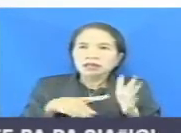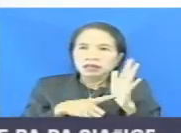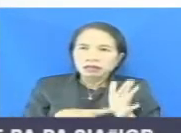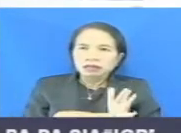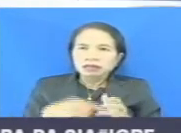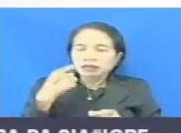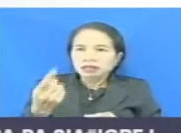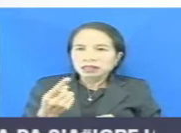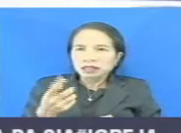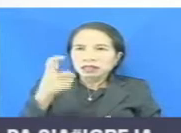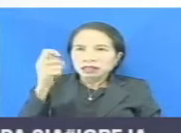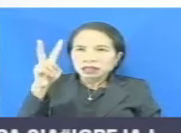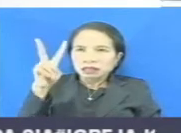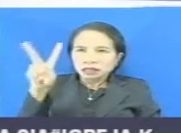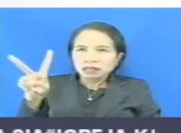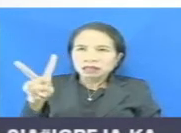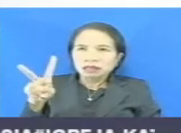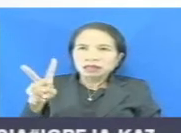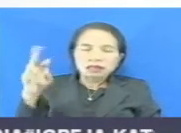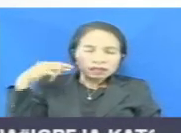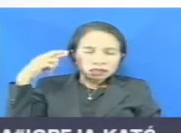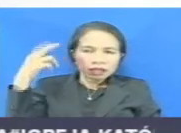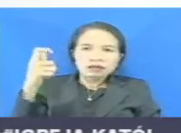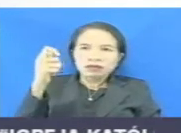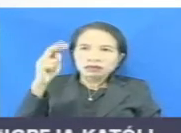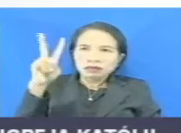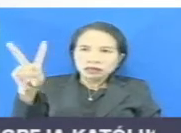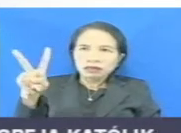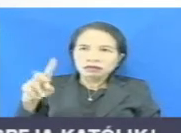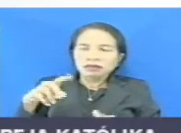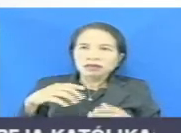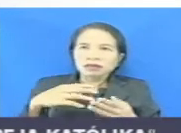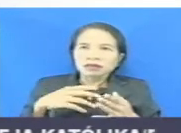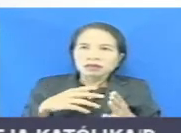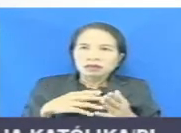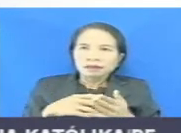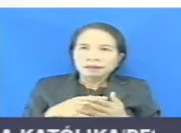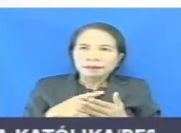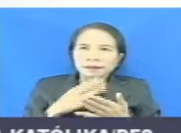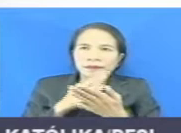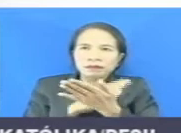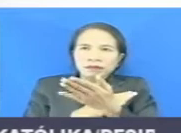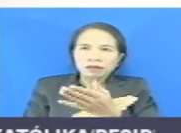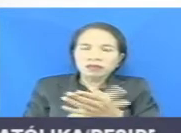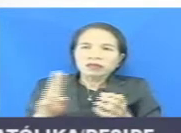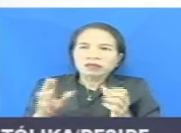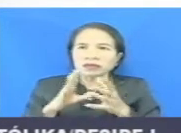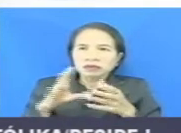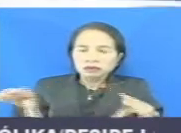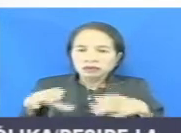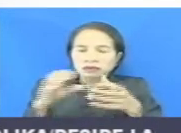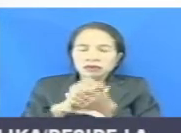sala hatete kata televisão Timor radio televisão Timor Leste ne nia promove unidade nacional e harmonia social.